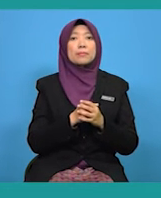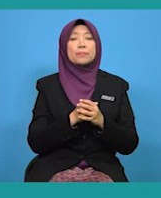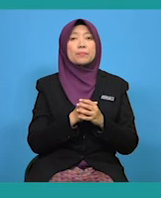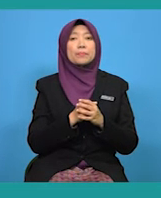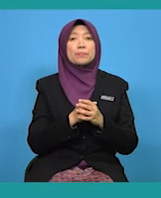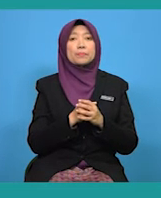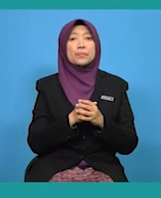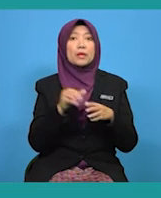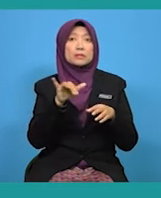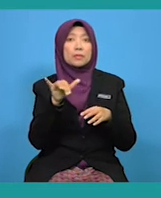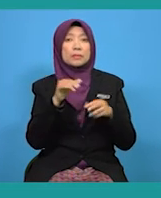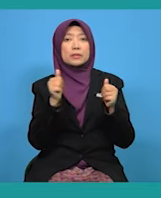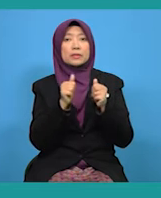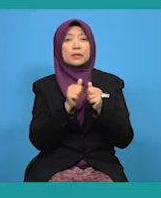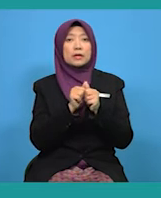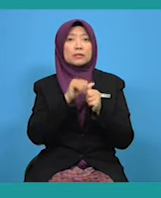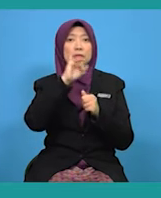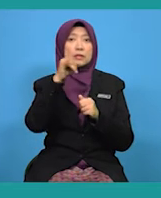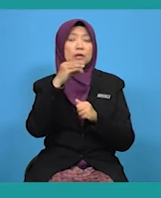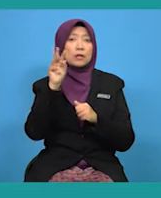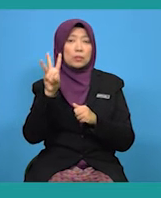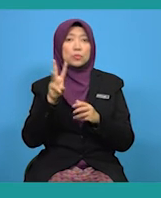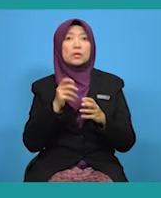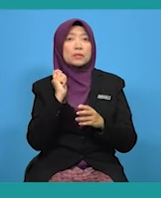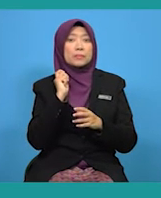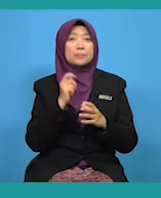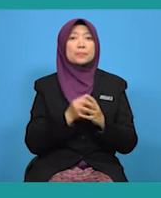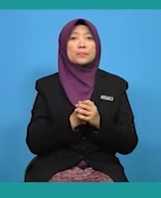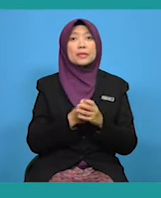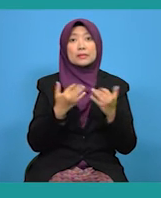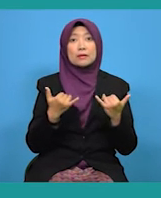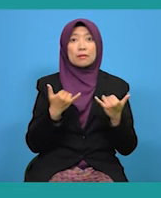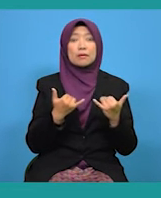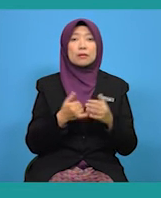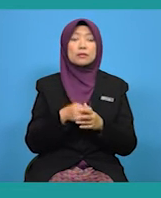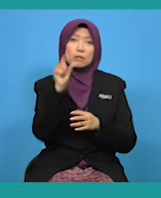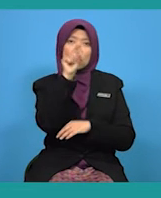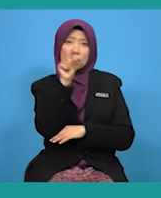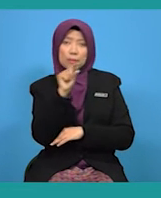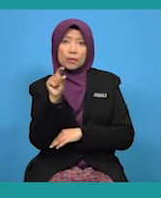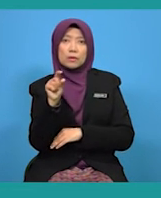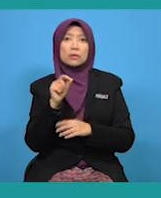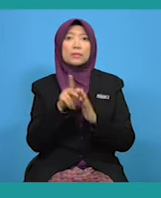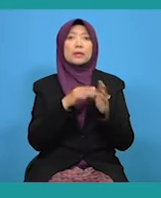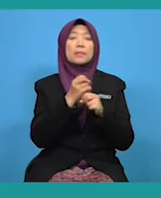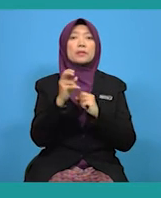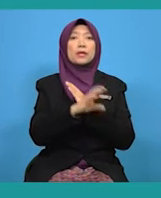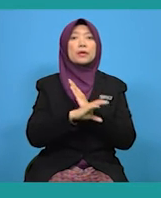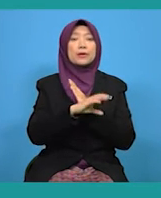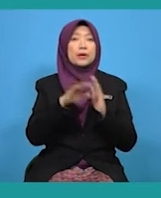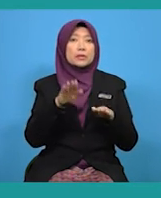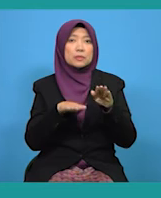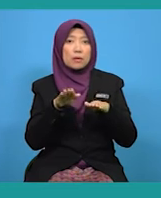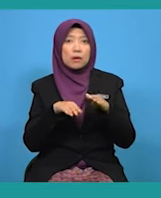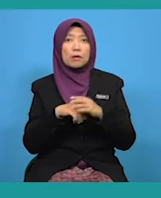suntikan = bocoran maka disini kita akan label kan pendapat anda